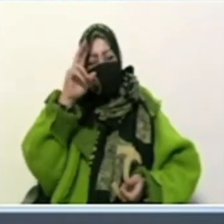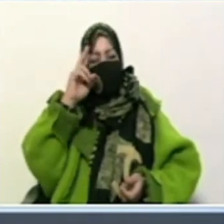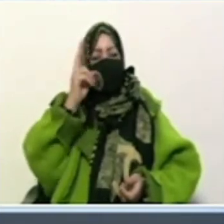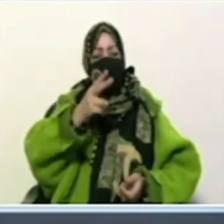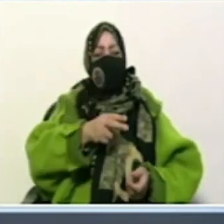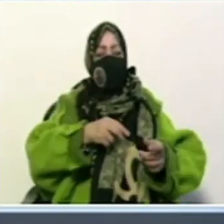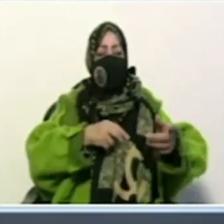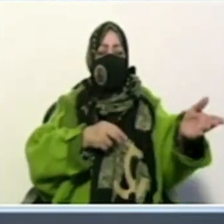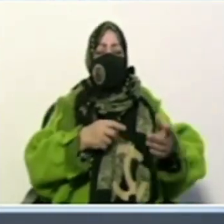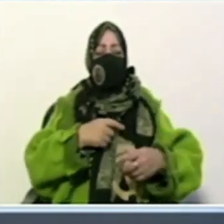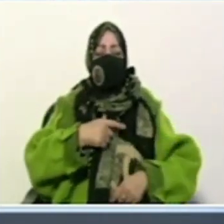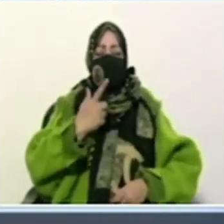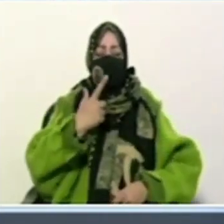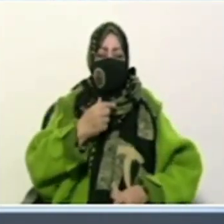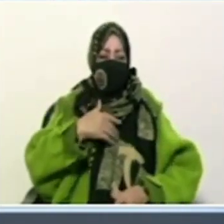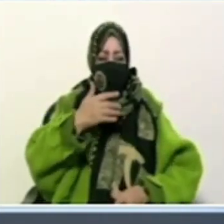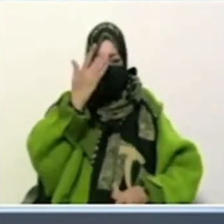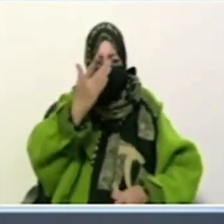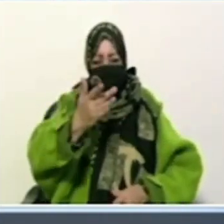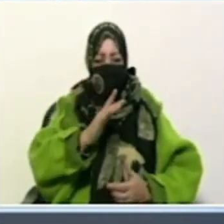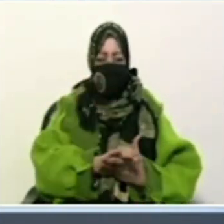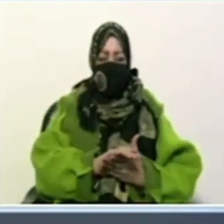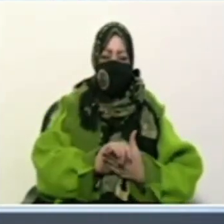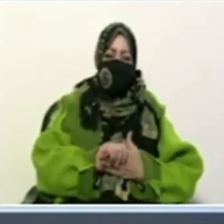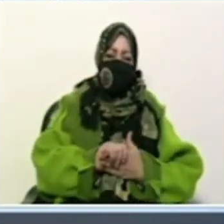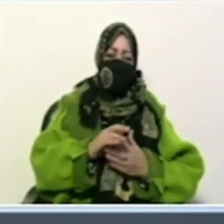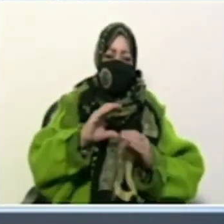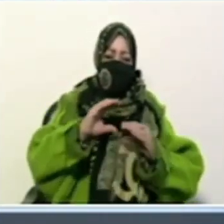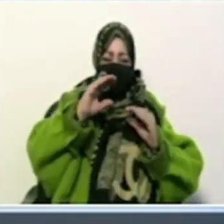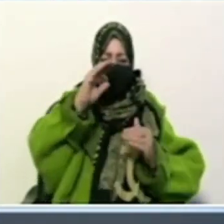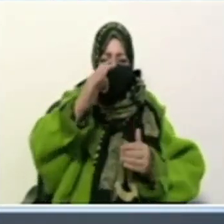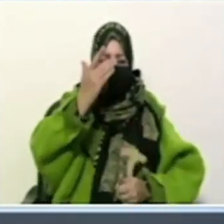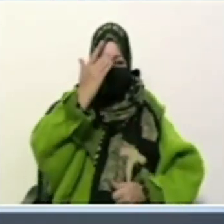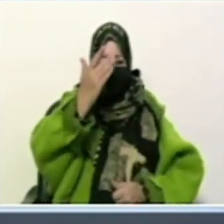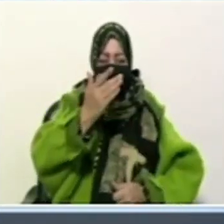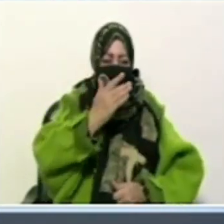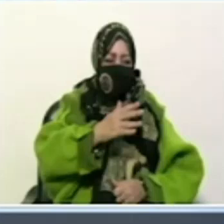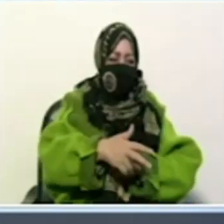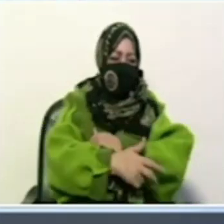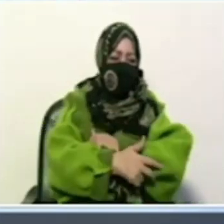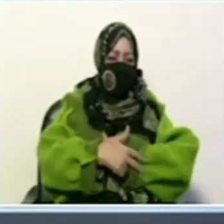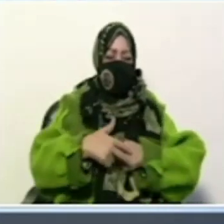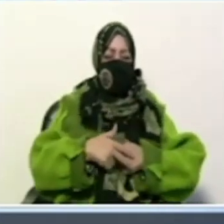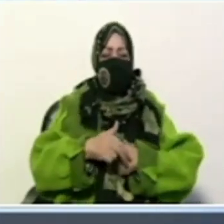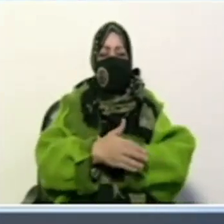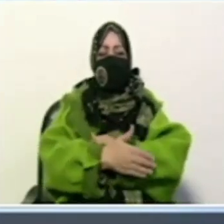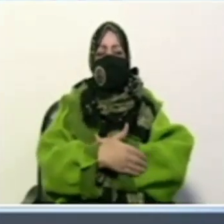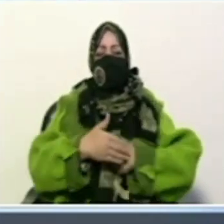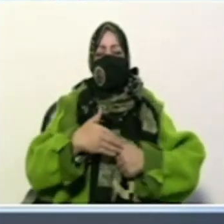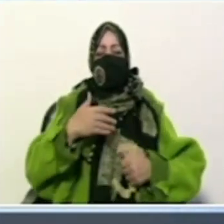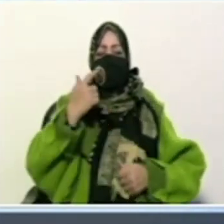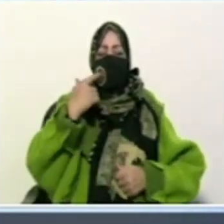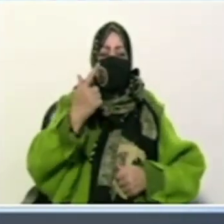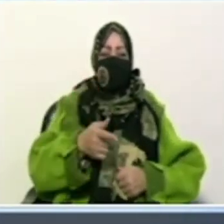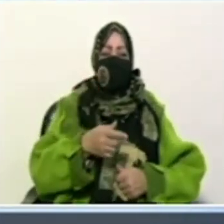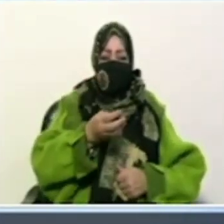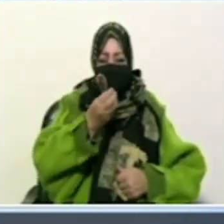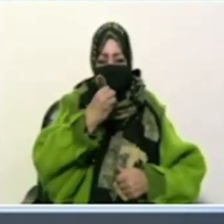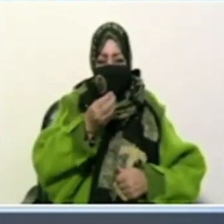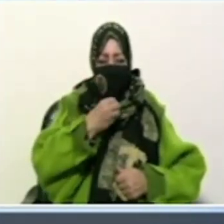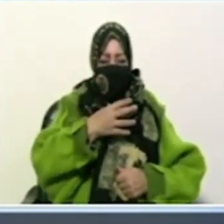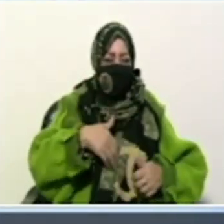يطعمه هو وأهله، وعلى كل أنه أكل هو وأهله كلها فمن مجزئة كما في